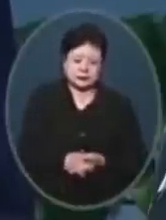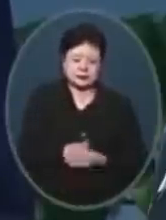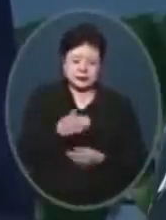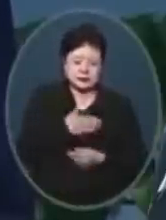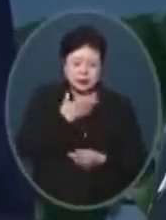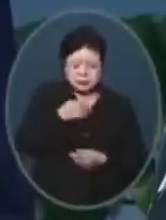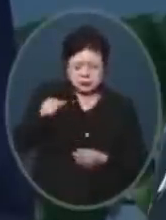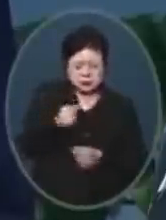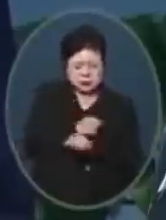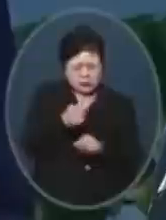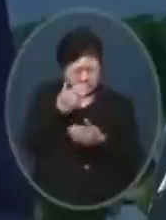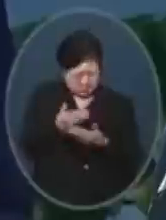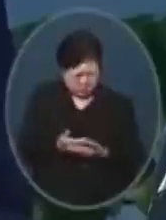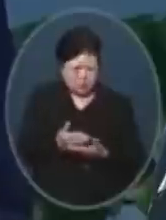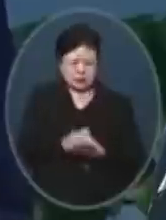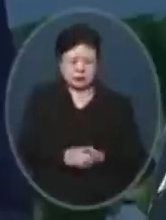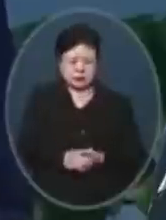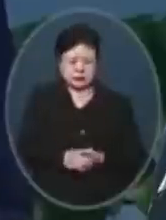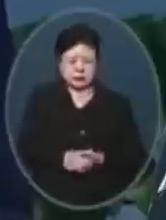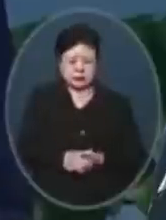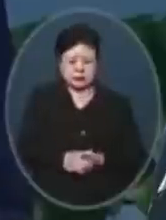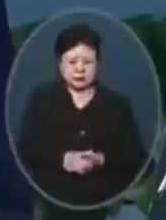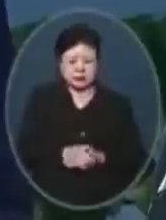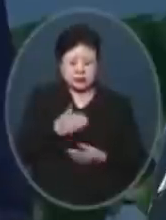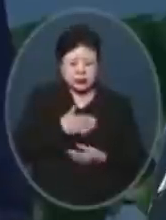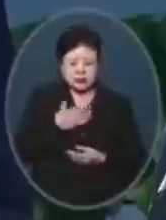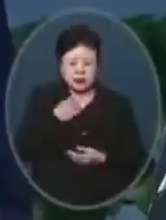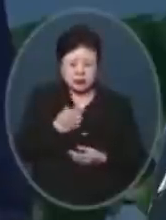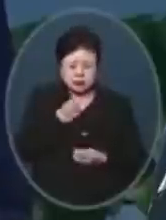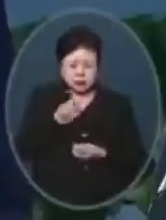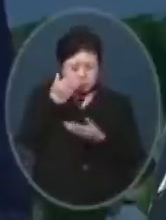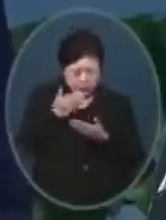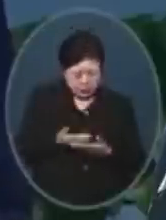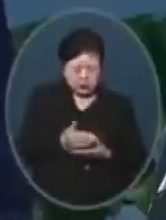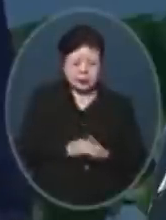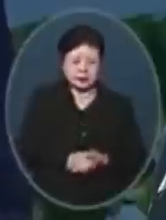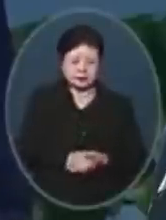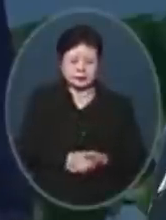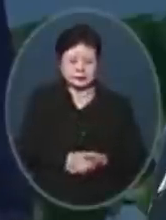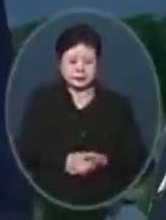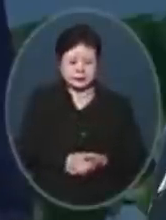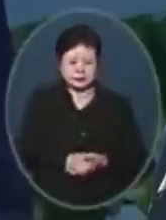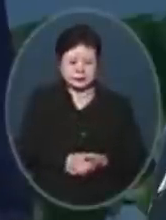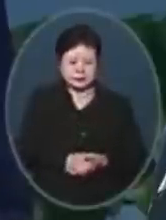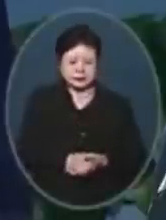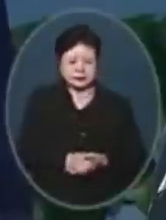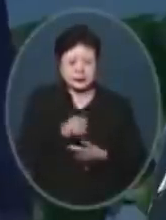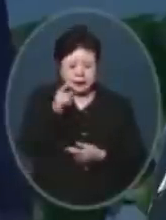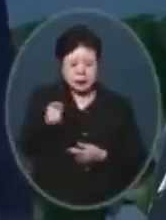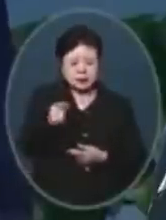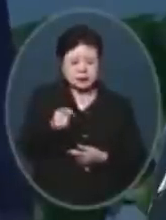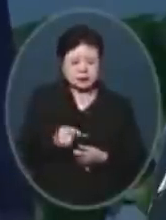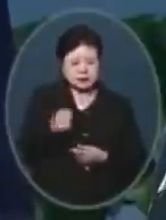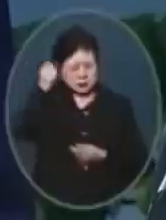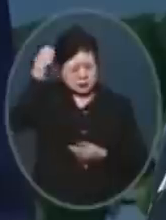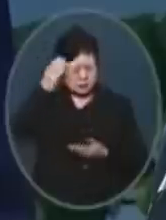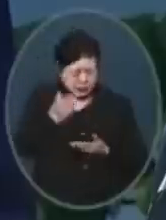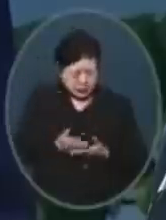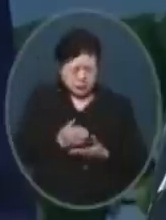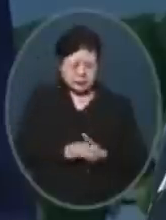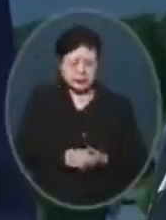나는 저주에서 해방되었다. 나는 아브라함의 복을 받았다. 그것을 잊지 말아야 되는 것입니다.